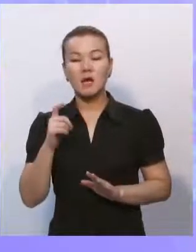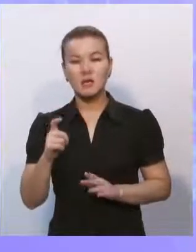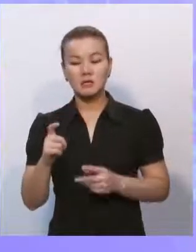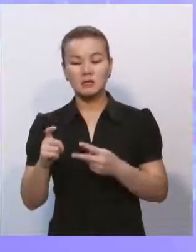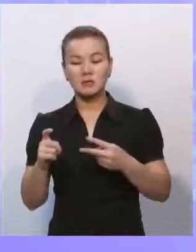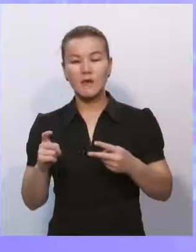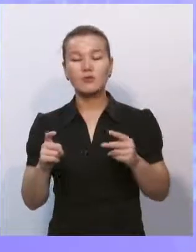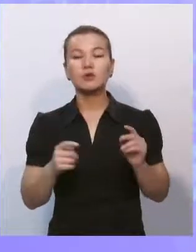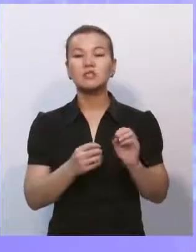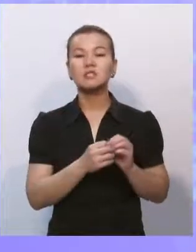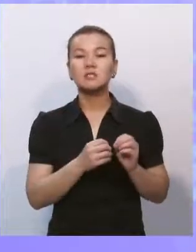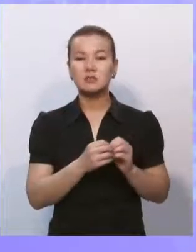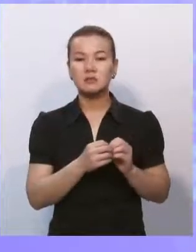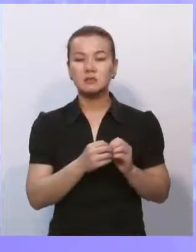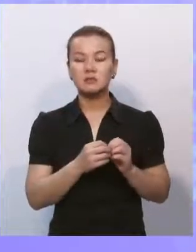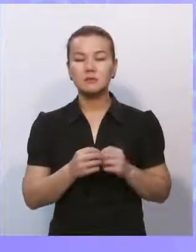10